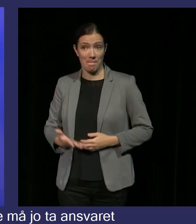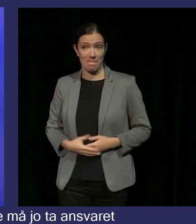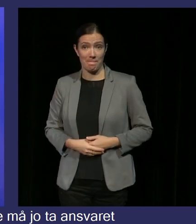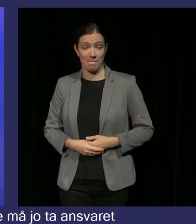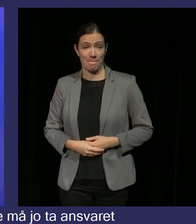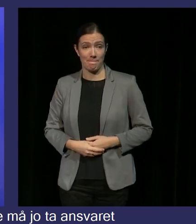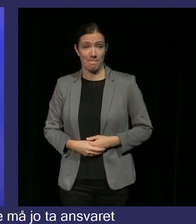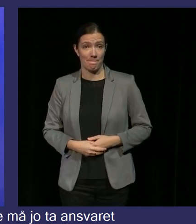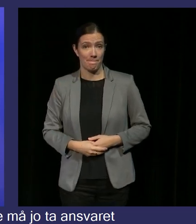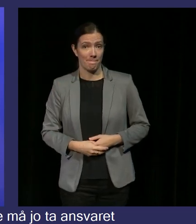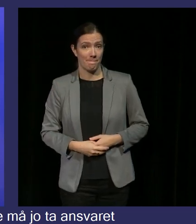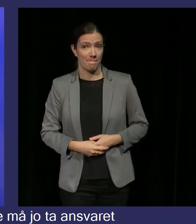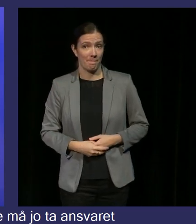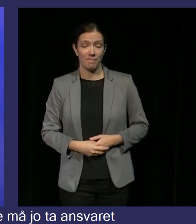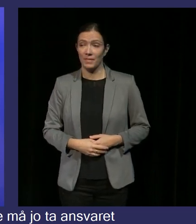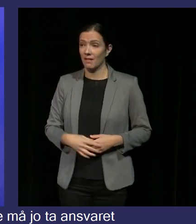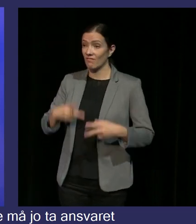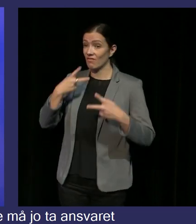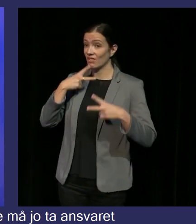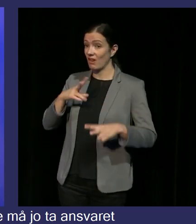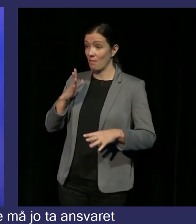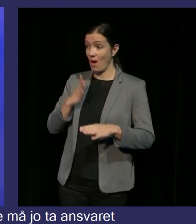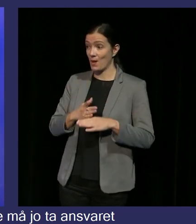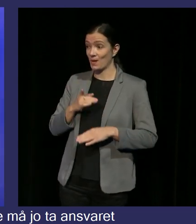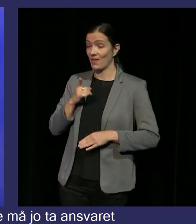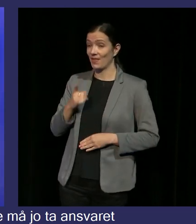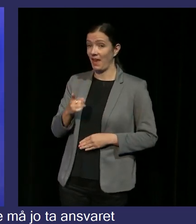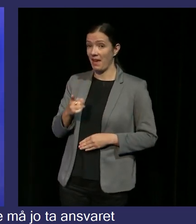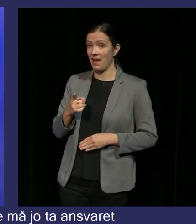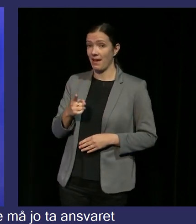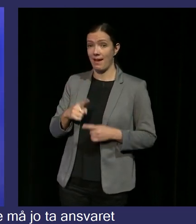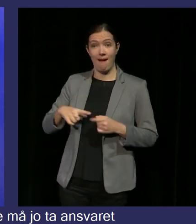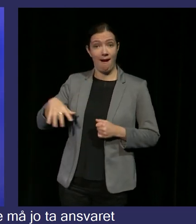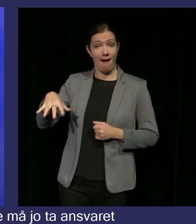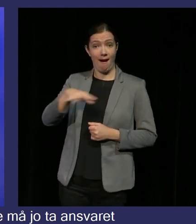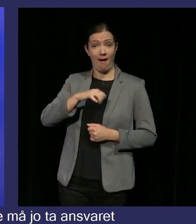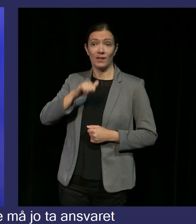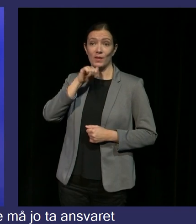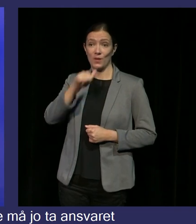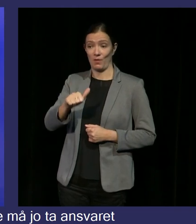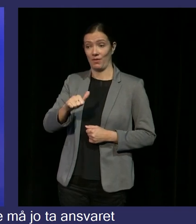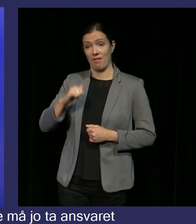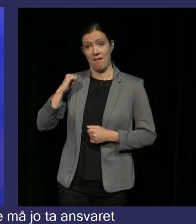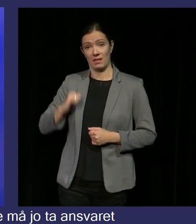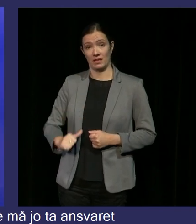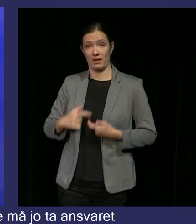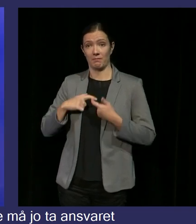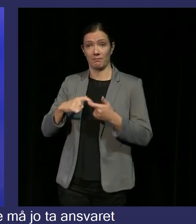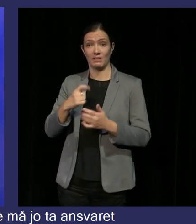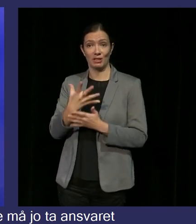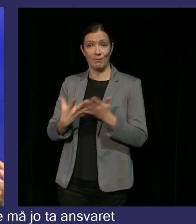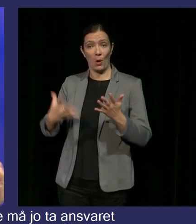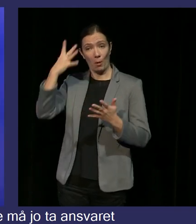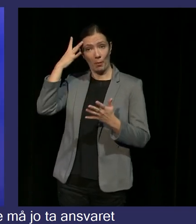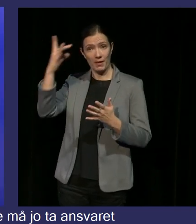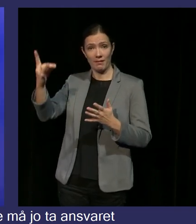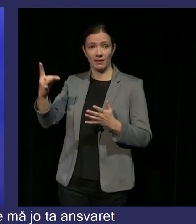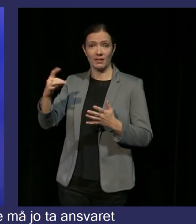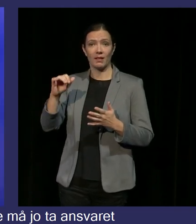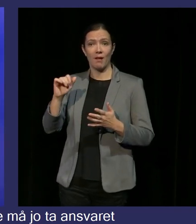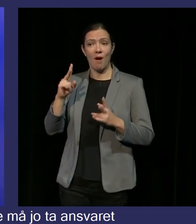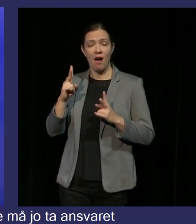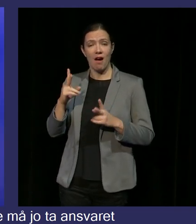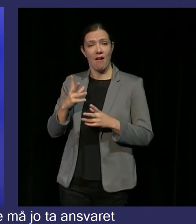For å svare på det du sier der, akkurat der, så det jo alle må jo ta ansvaret for språkkompetansen av oss